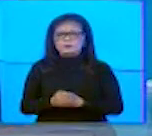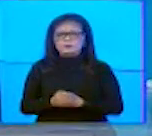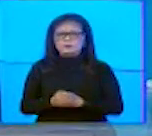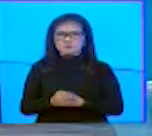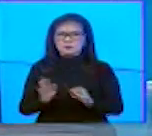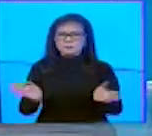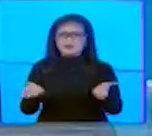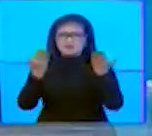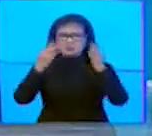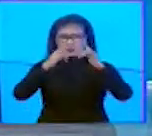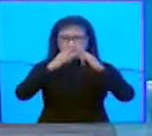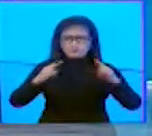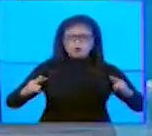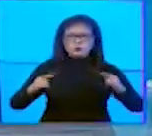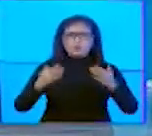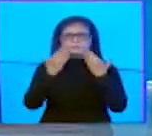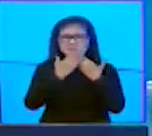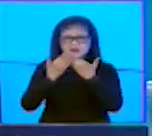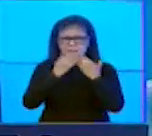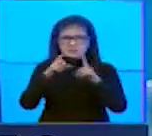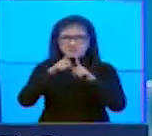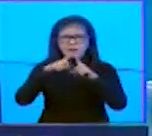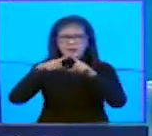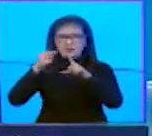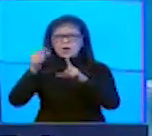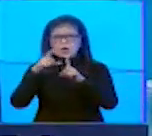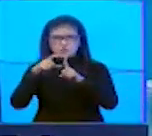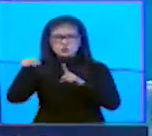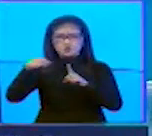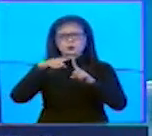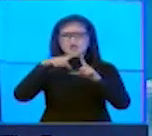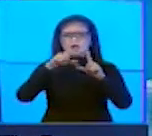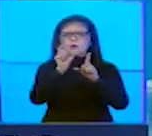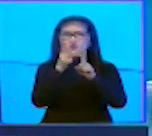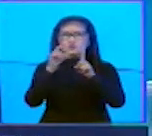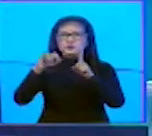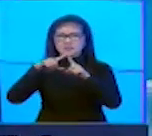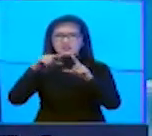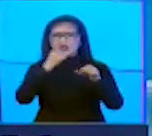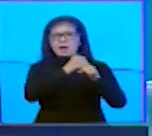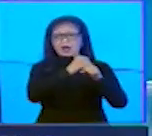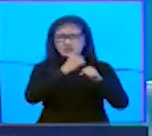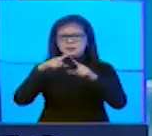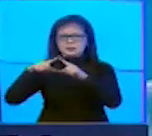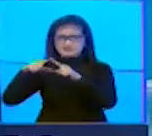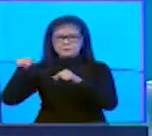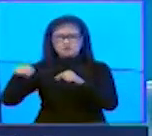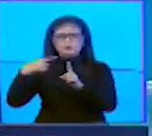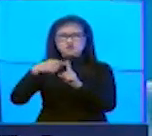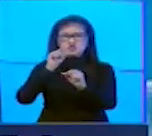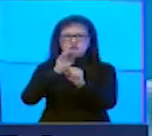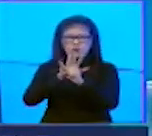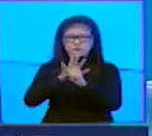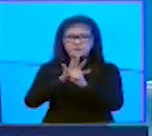Pendiri Pondok Pesantren Darut Tauhid Abdullah Gimnastiar atau Agim mengumumkan dirinya positif COVID-19.